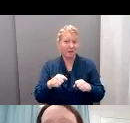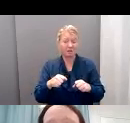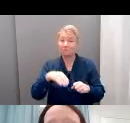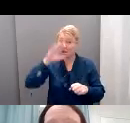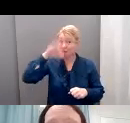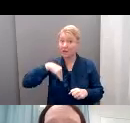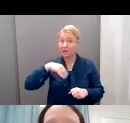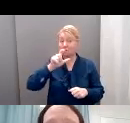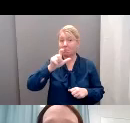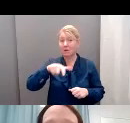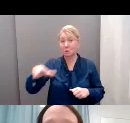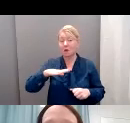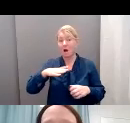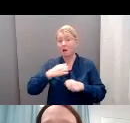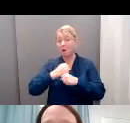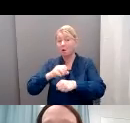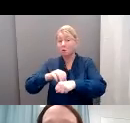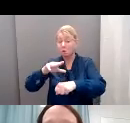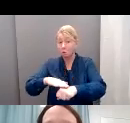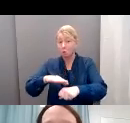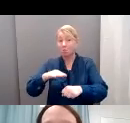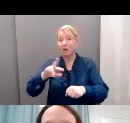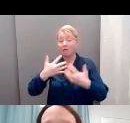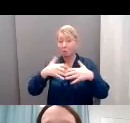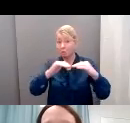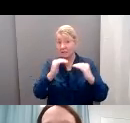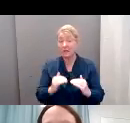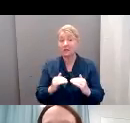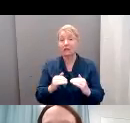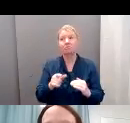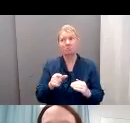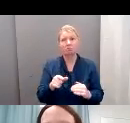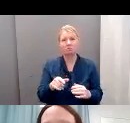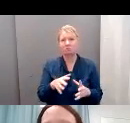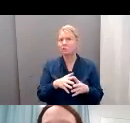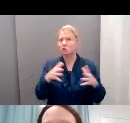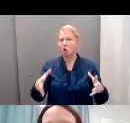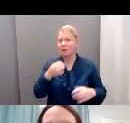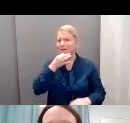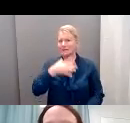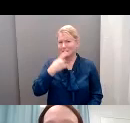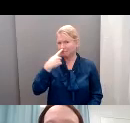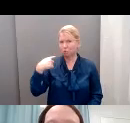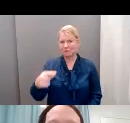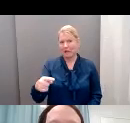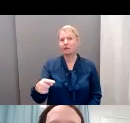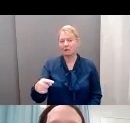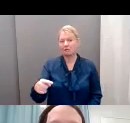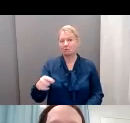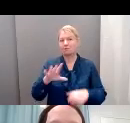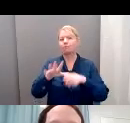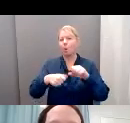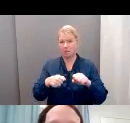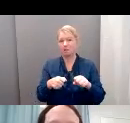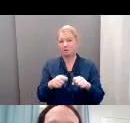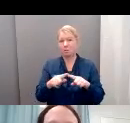funktionsnedsättning och kronisk sjukdom har en större risk att bli utsatta för våld.